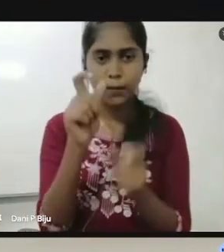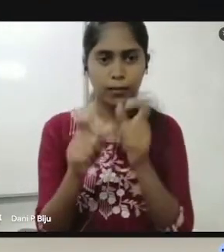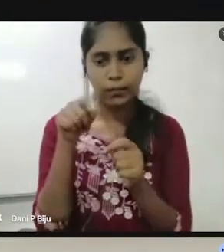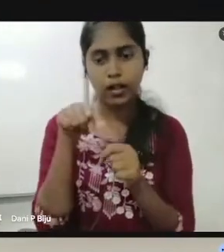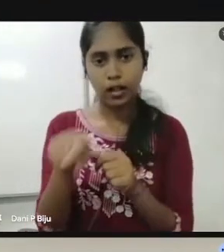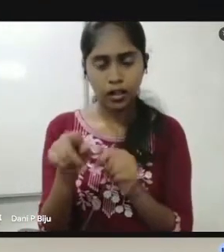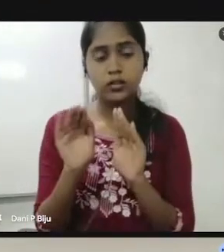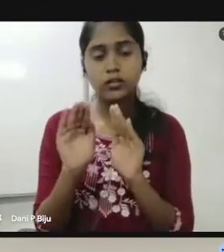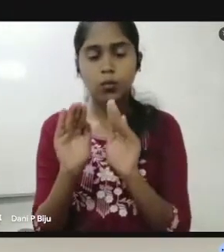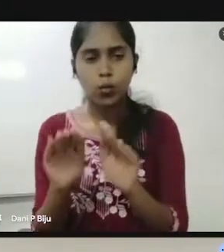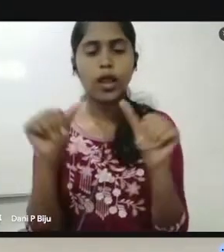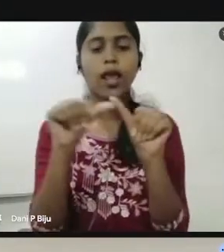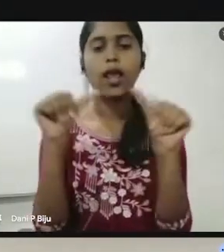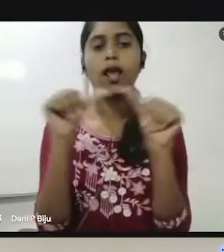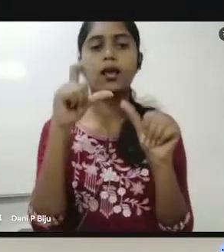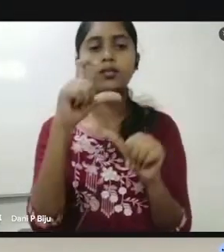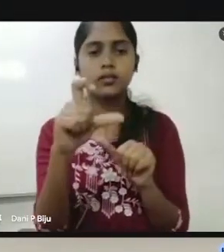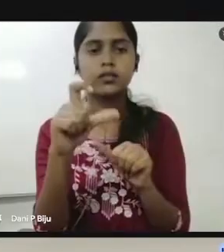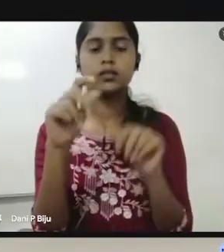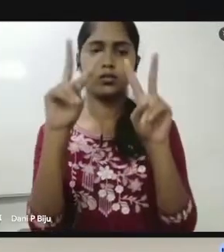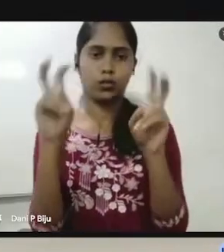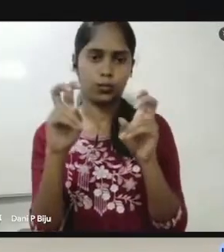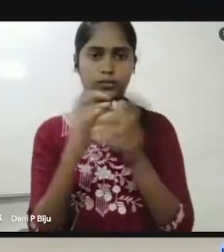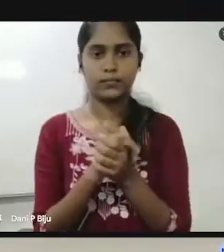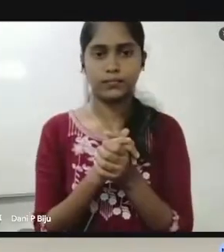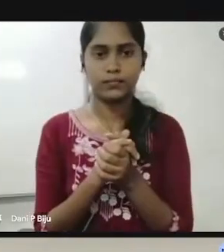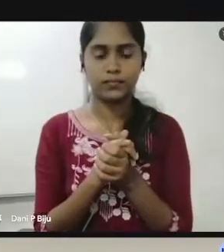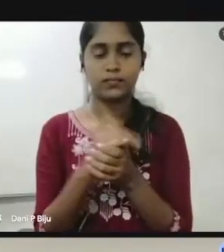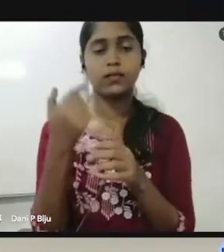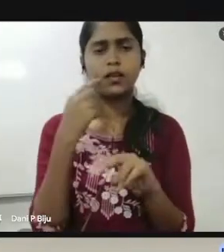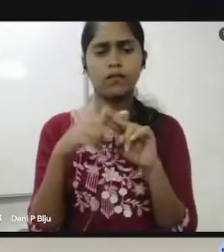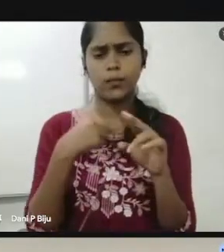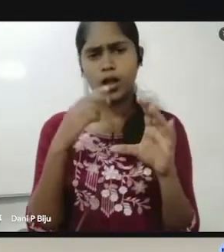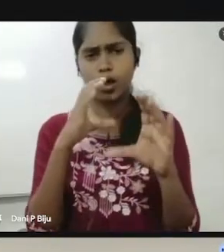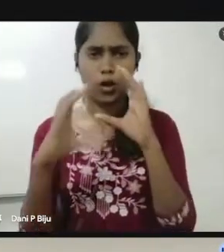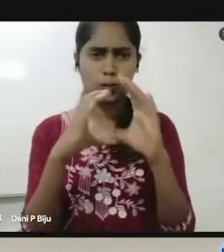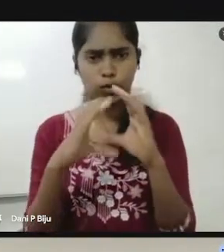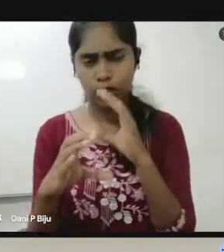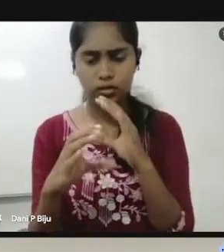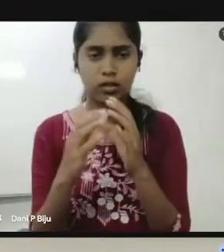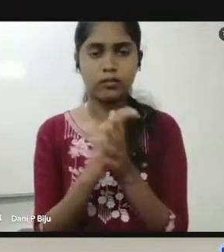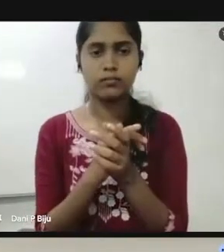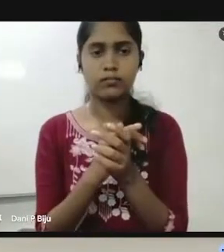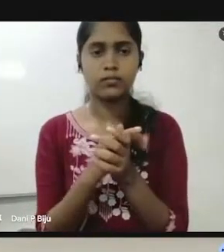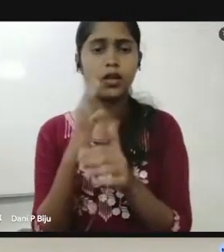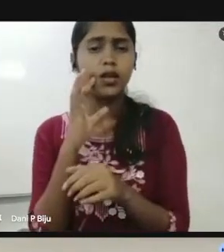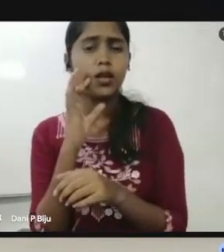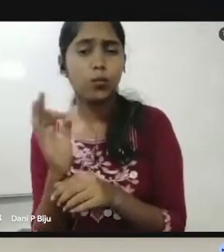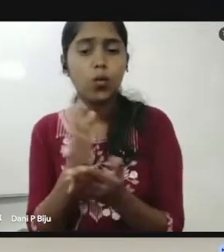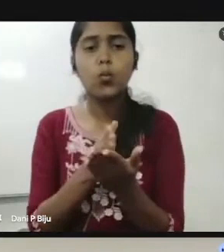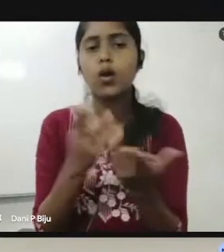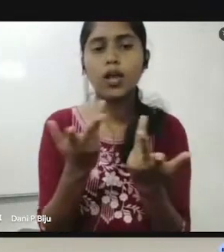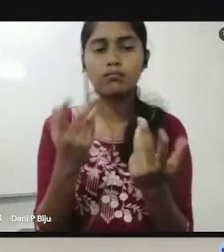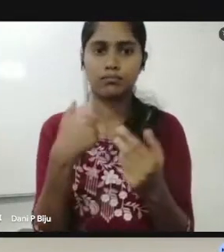കമ്മ്യൂണിക്കേഷൻ ഇടപെടൽ ഒരു ആമുഖം. നമുക്ക് ആശയവിനിമയം അഥവാ കമ്മ്യൂണിക്കേഷനുള്ള പ്രധാനമായും ഒരു മാർഗം